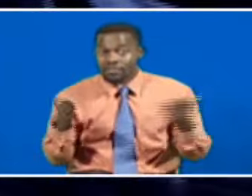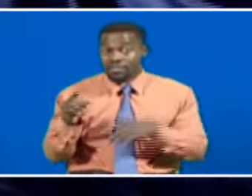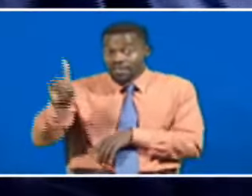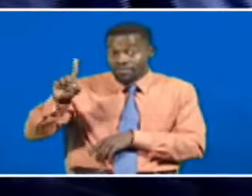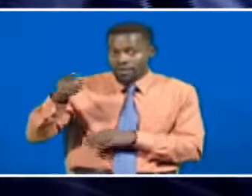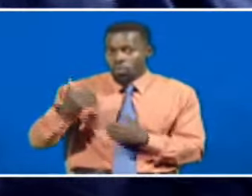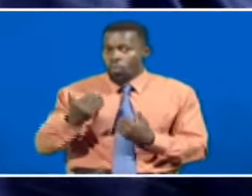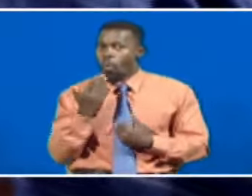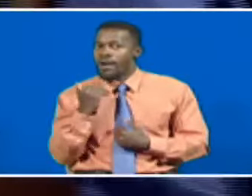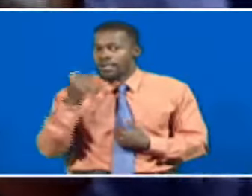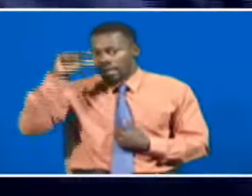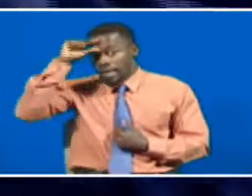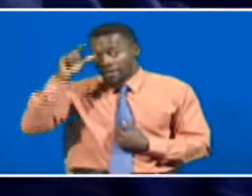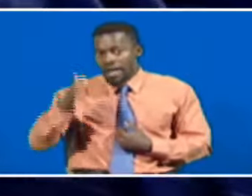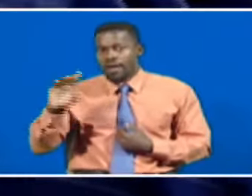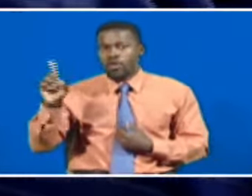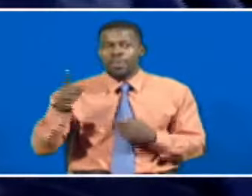Mungu